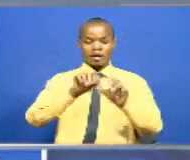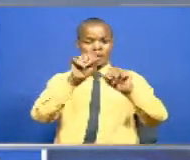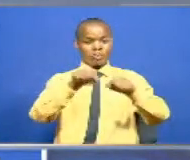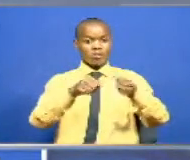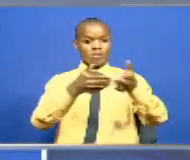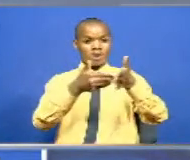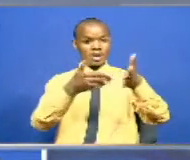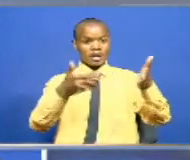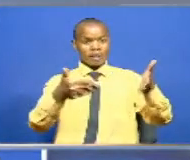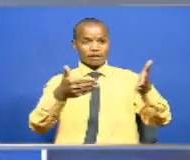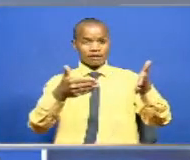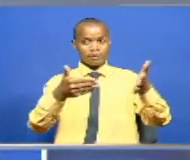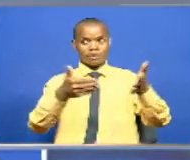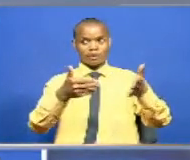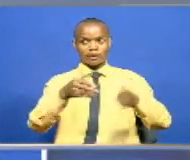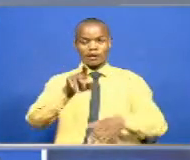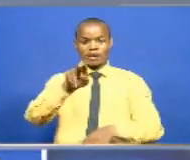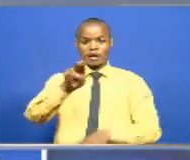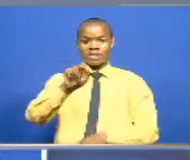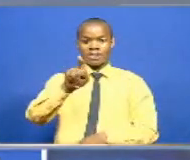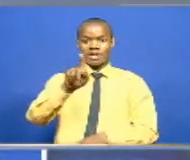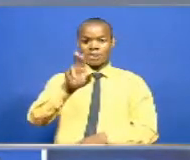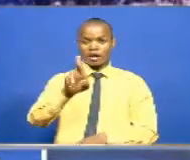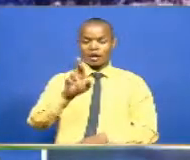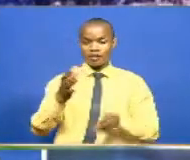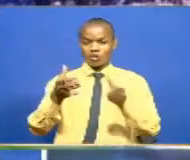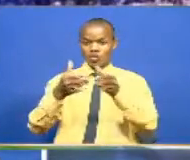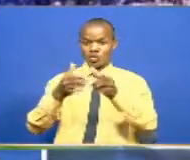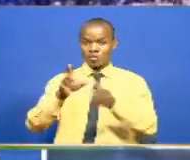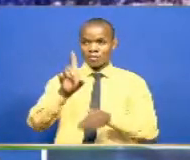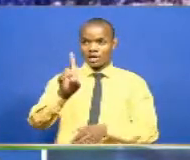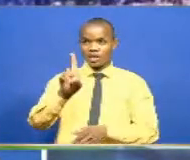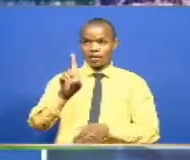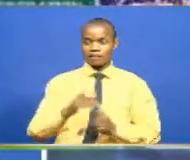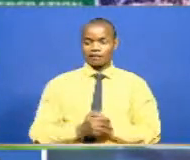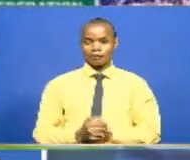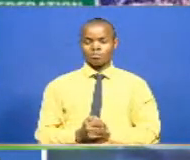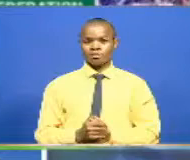itajitosa ugani dhidi ya Nka katika kundi da.